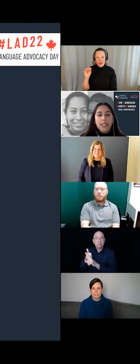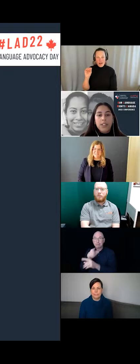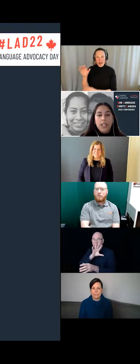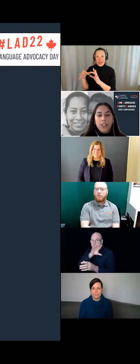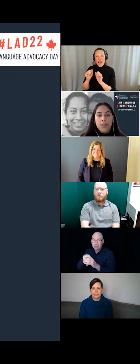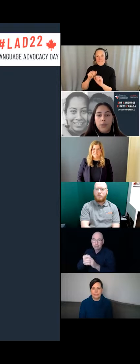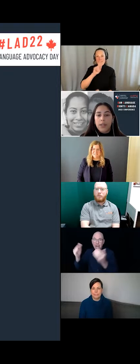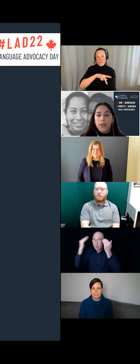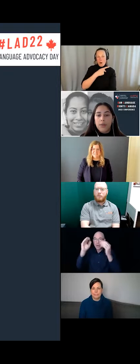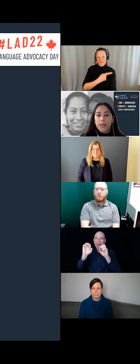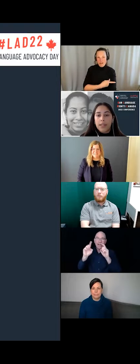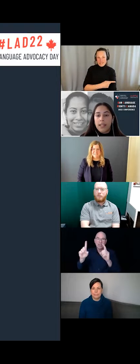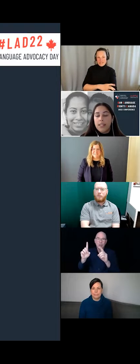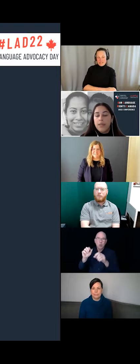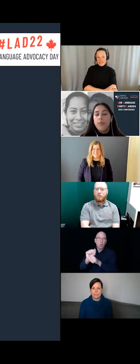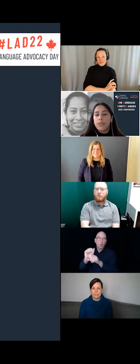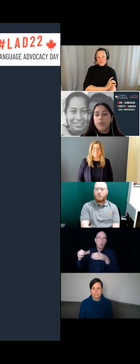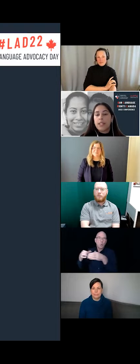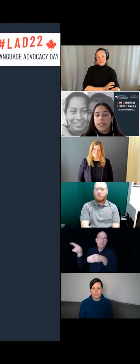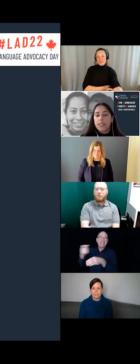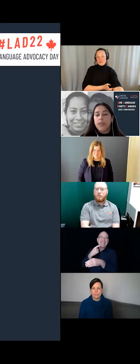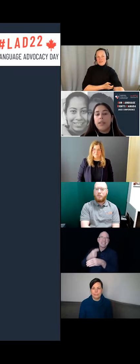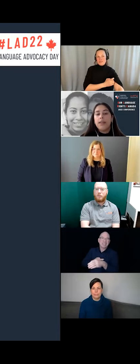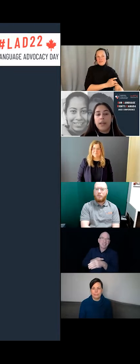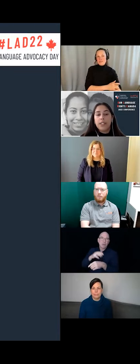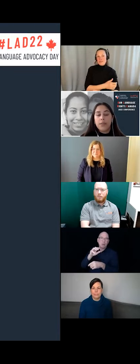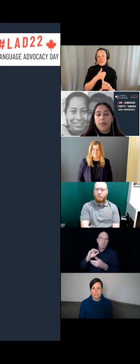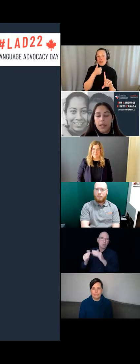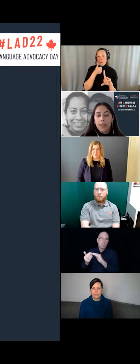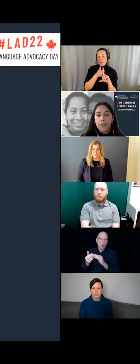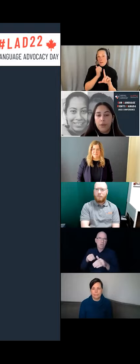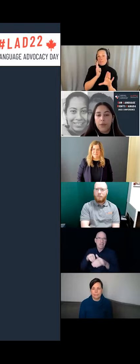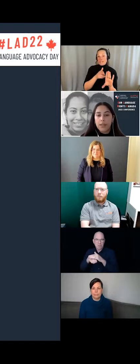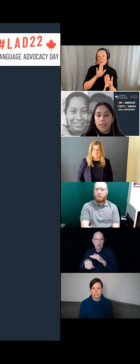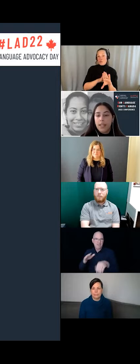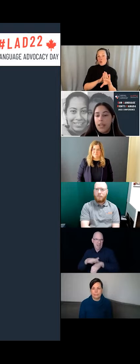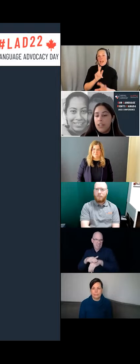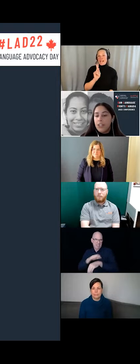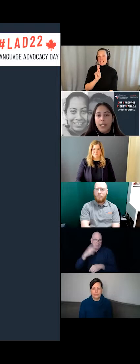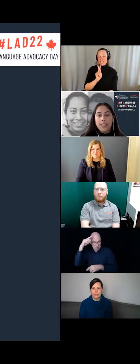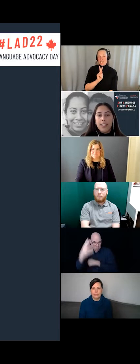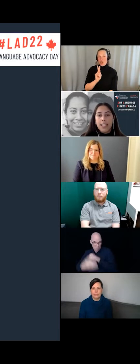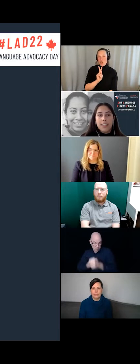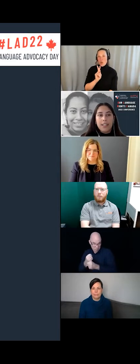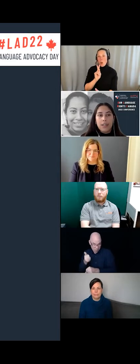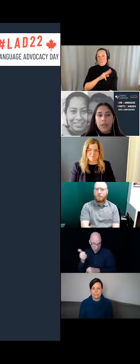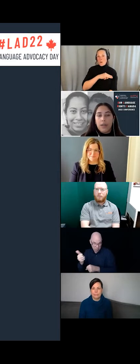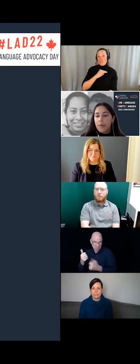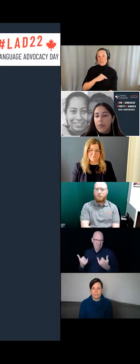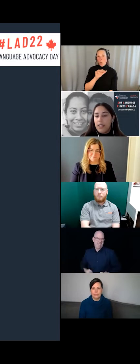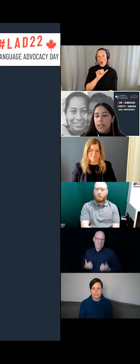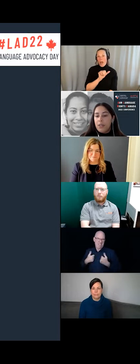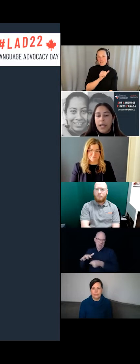signes par les provinces gouvernementales et est partie active de l'éducation sur le Kingston Municipal